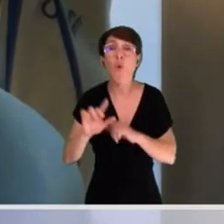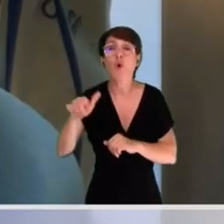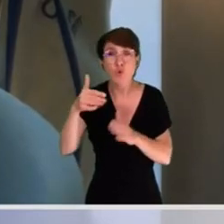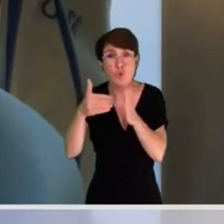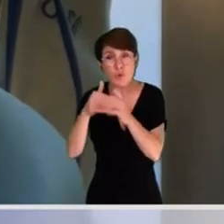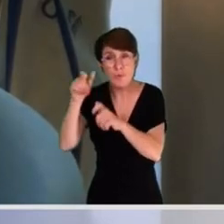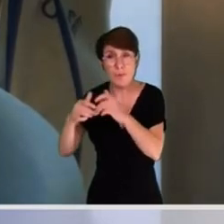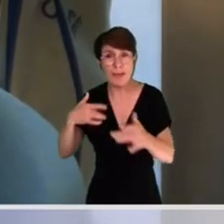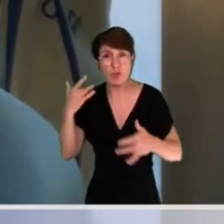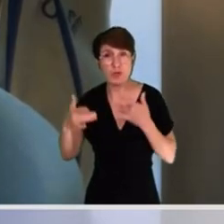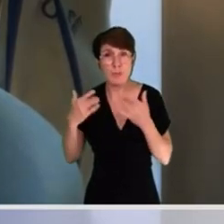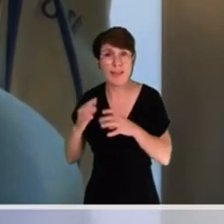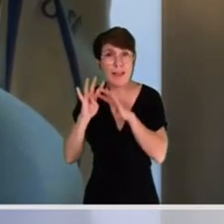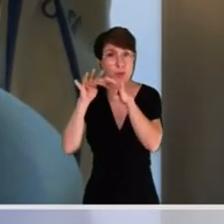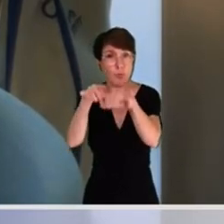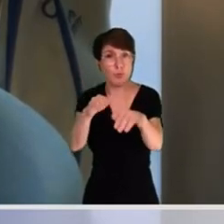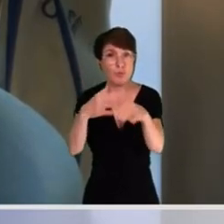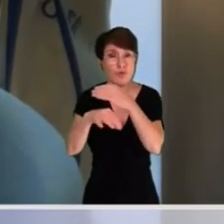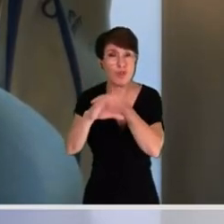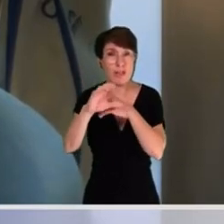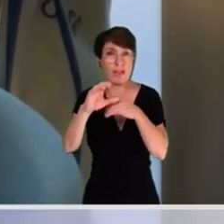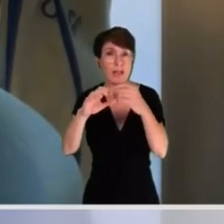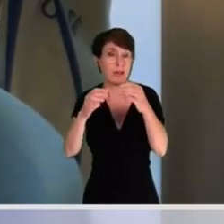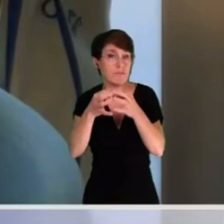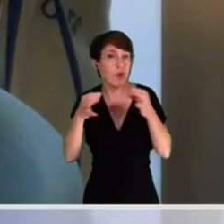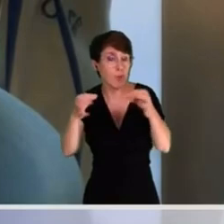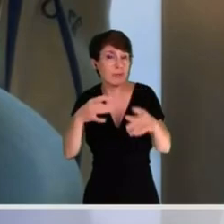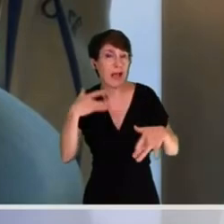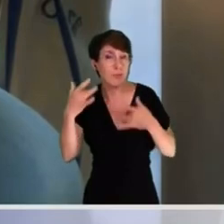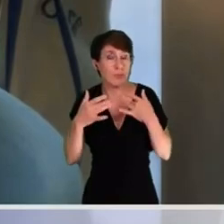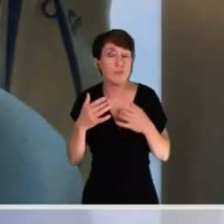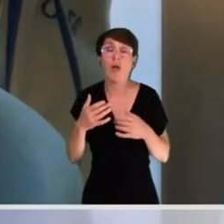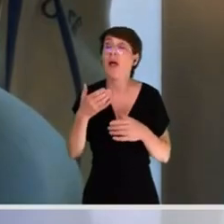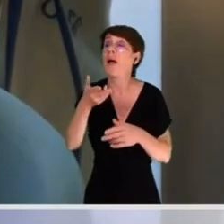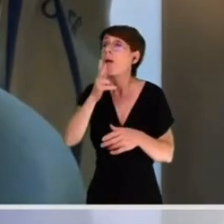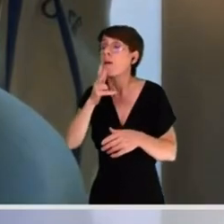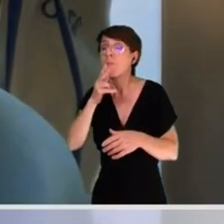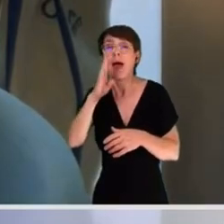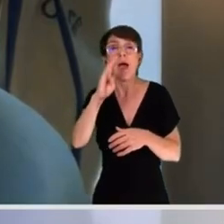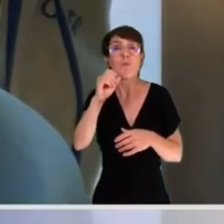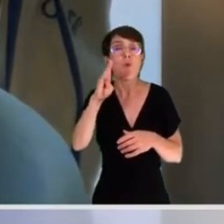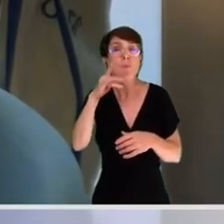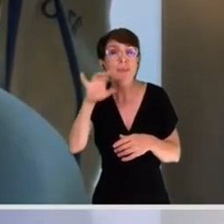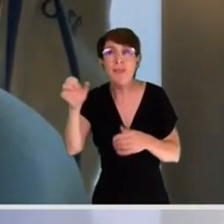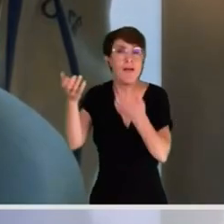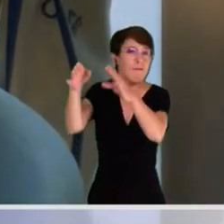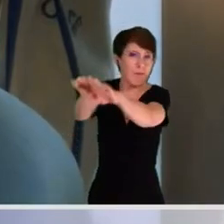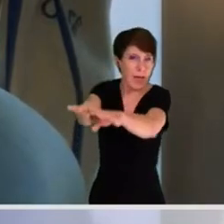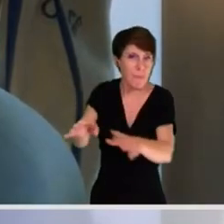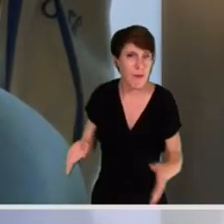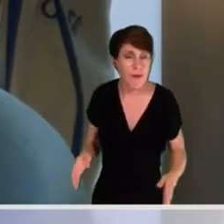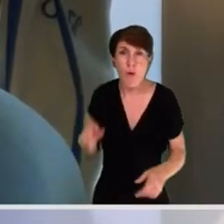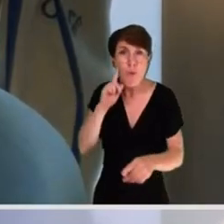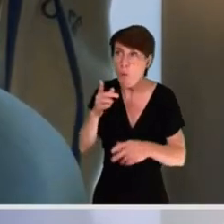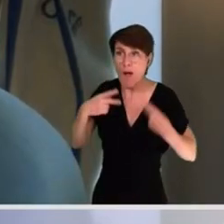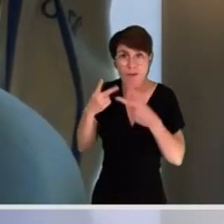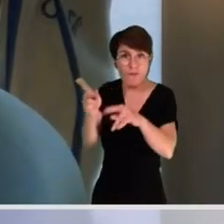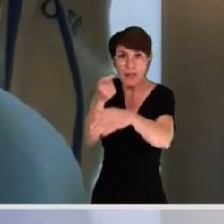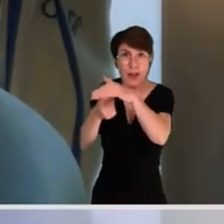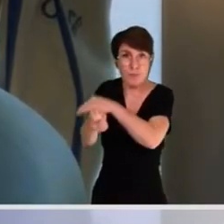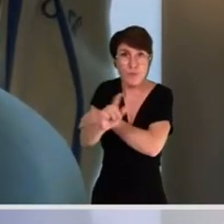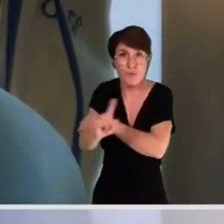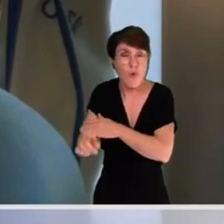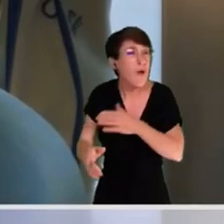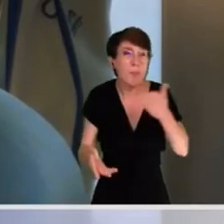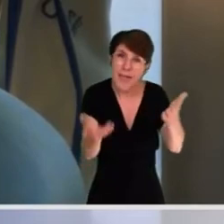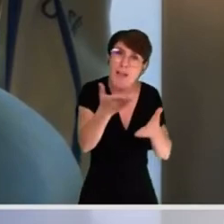La Bobine a fermé ses portes sans aide de la ville. Mais le budget de M. Fristo, il est là pour le sport et pour la culture et